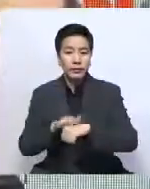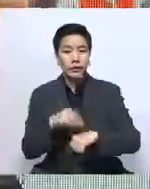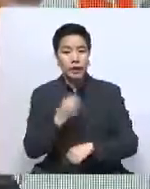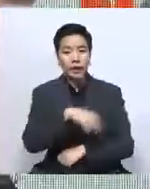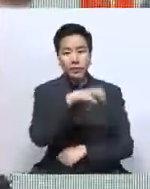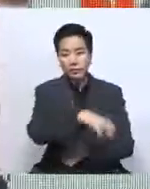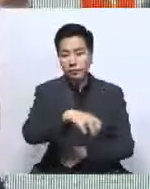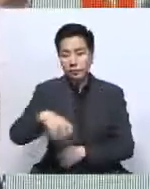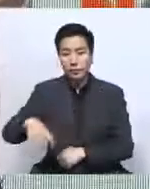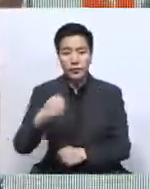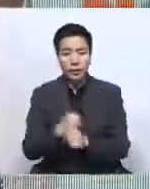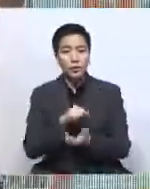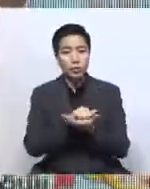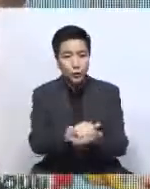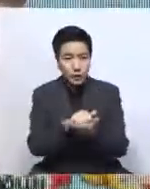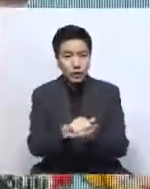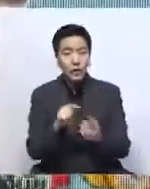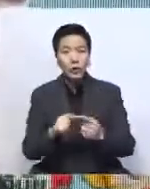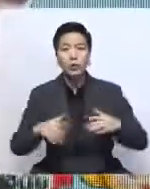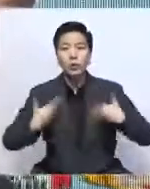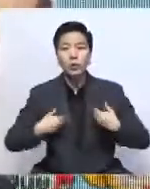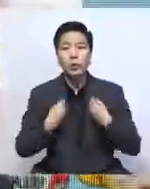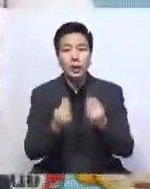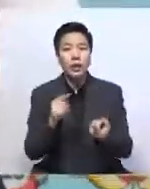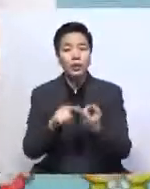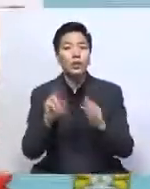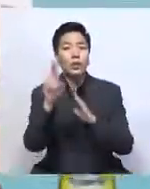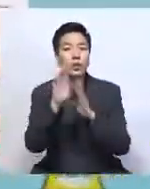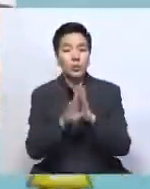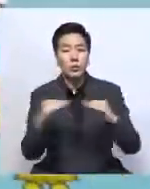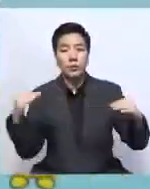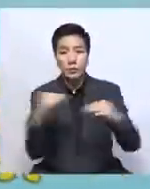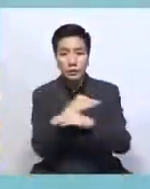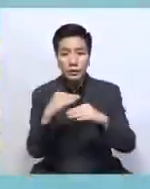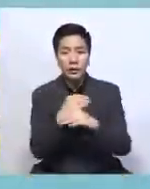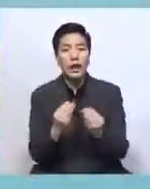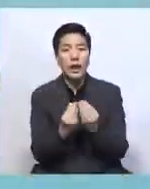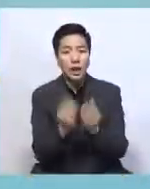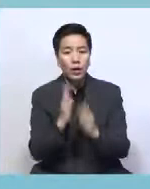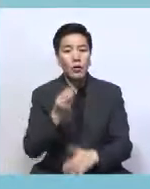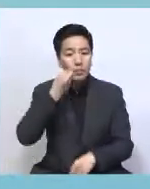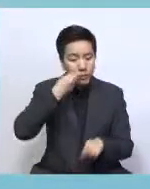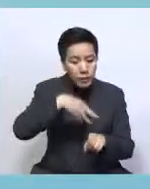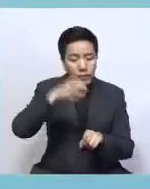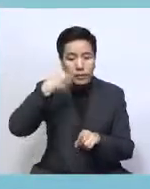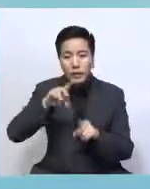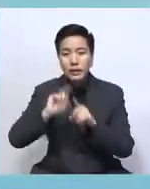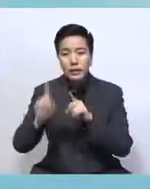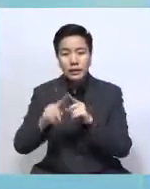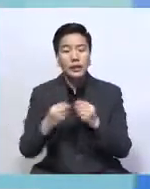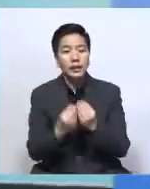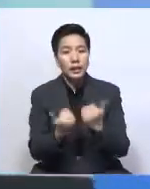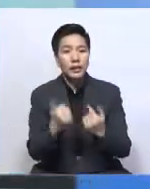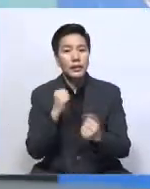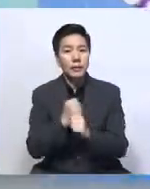คะให้ทุกหน่วยงานเนี่ยต้องจัดบริการแล้วก็อำนวยความสะดวกด้านระบบคมนาคมขนส่งเพื่อรองรับการเดินทางของประชาชนแล้วก็